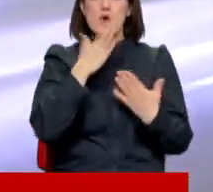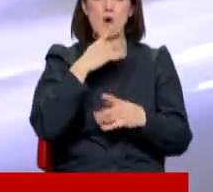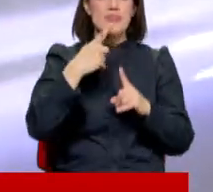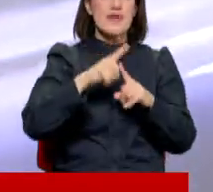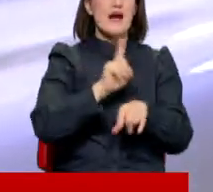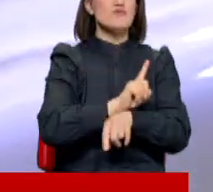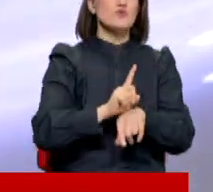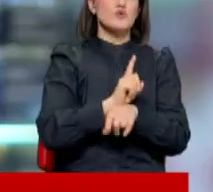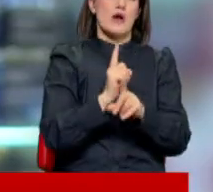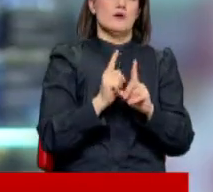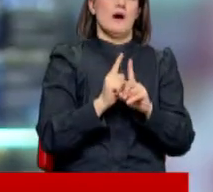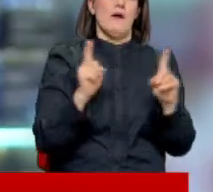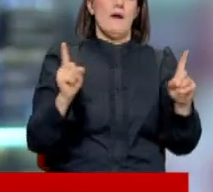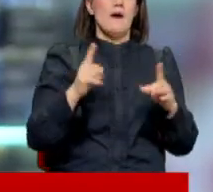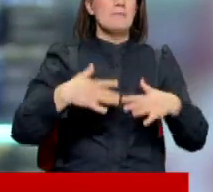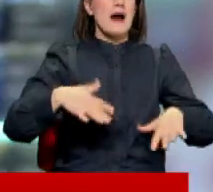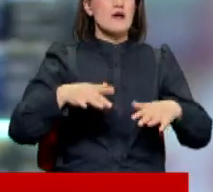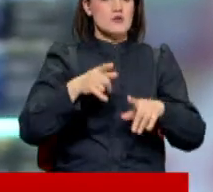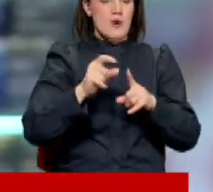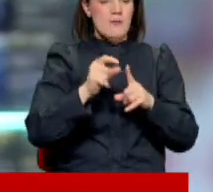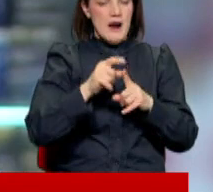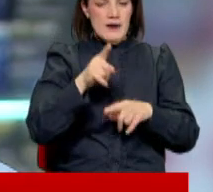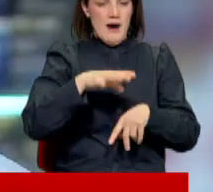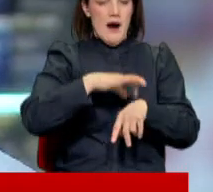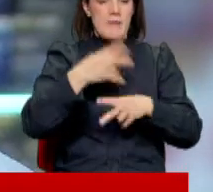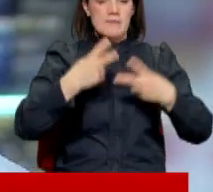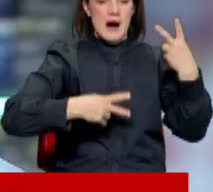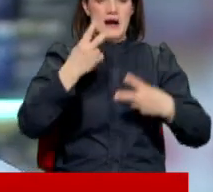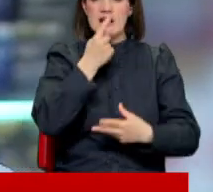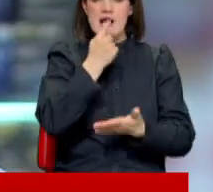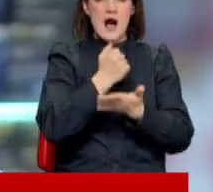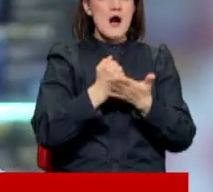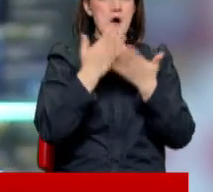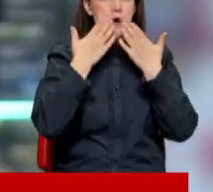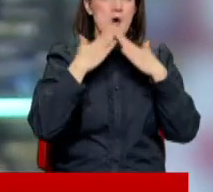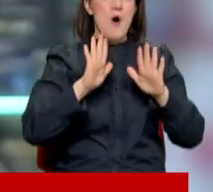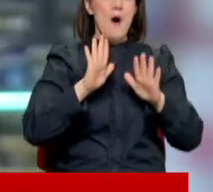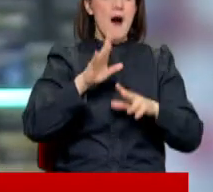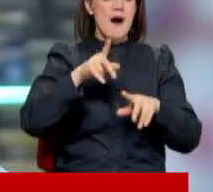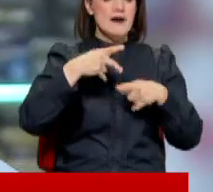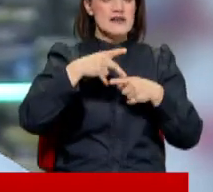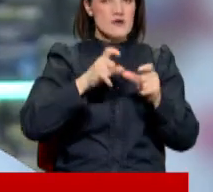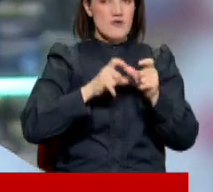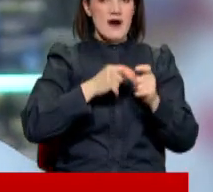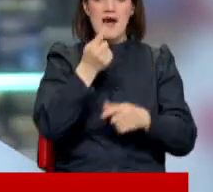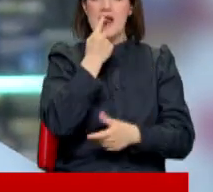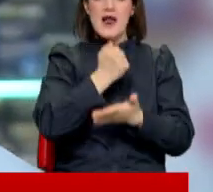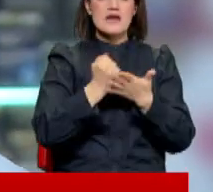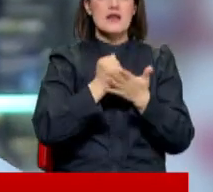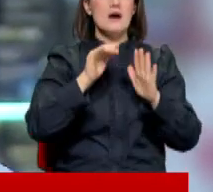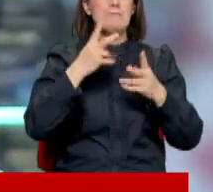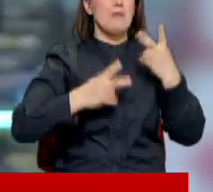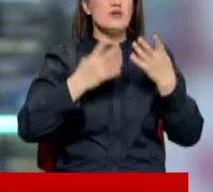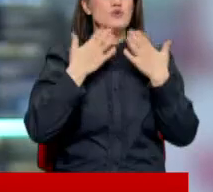tedavi sürecini de uzatıyor. Parkinson hastalarının bazı ilaçlarında yok. Şizofreni ilaçlarının bazılarında yok. Kaldı